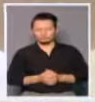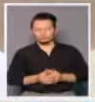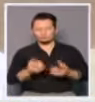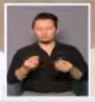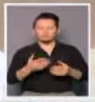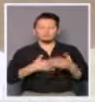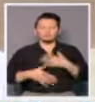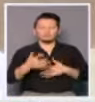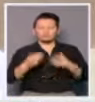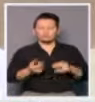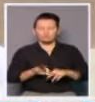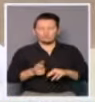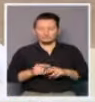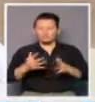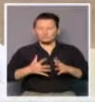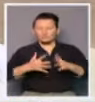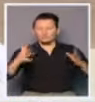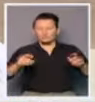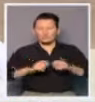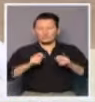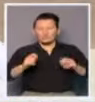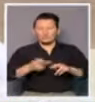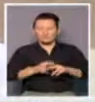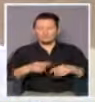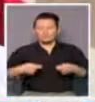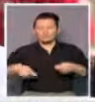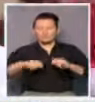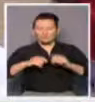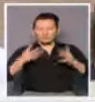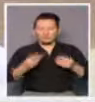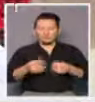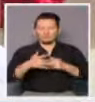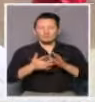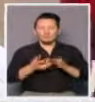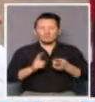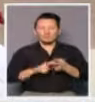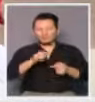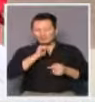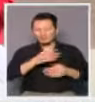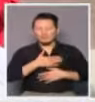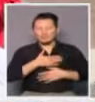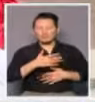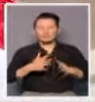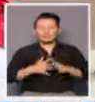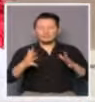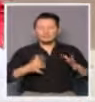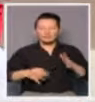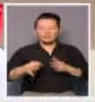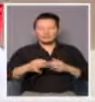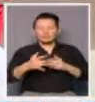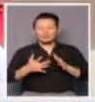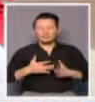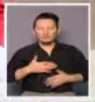Сегодня радостный день. Это большое здание, которое передается нам в честь Дня города. Поэтому большое спасибо администрации области и